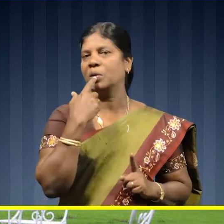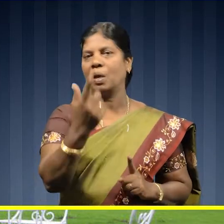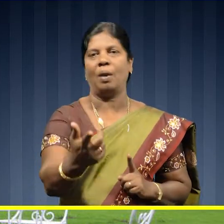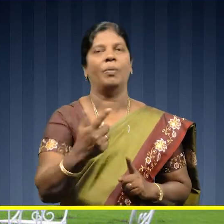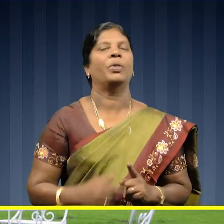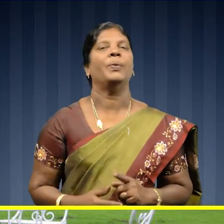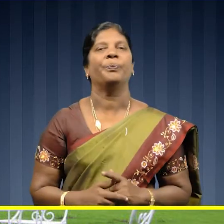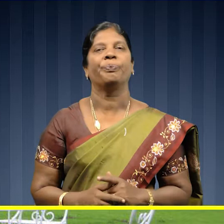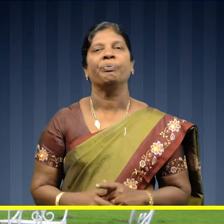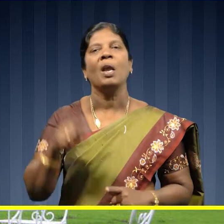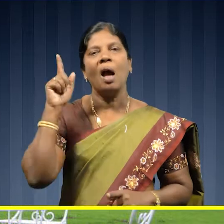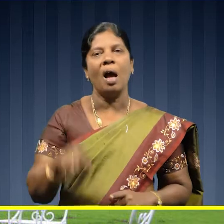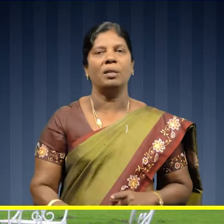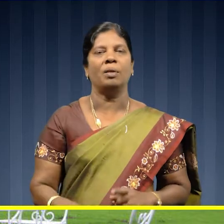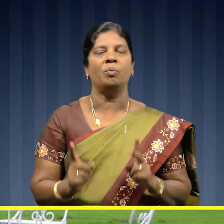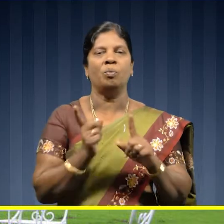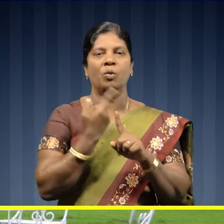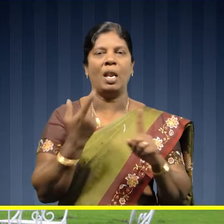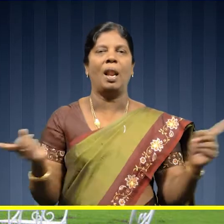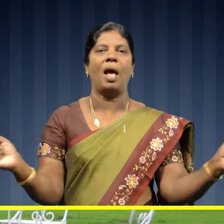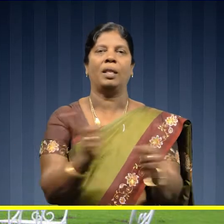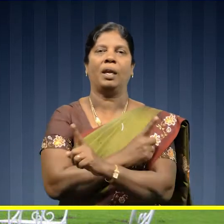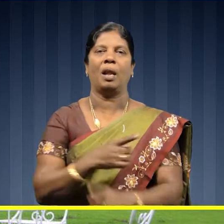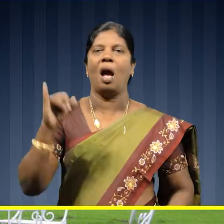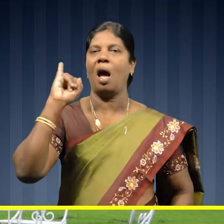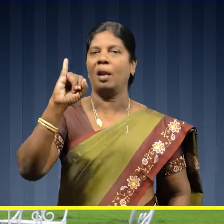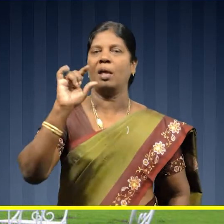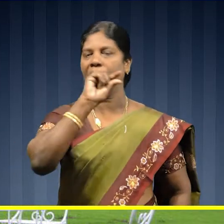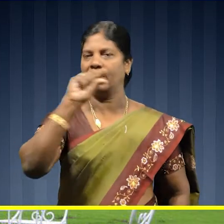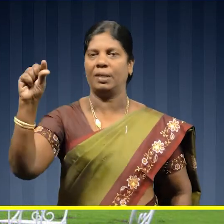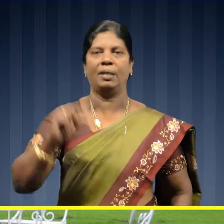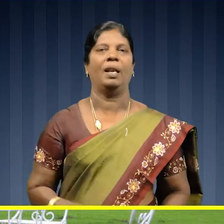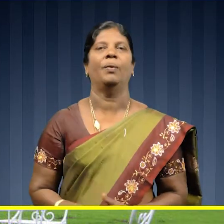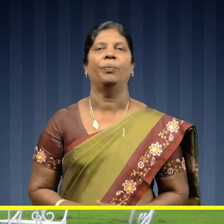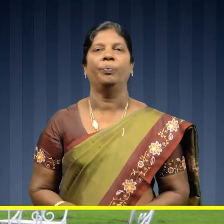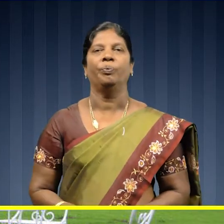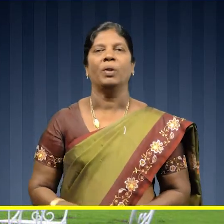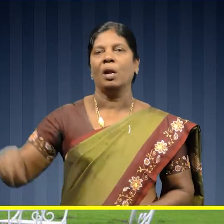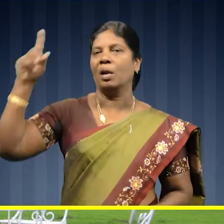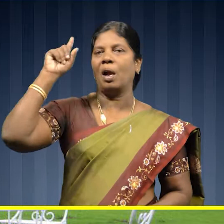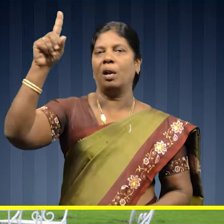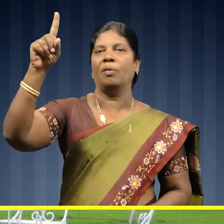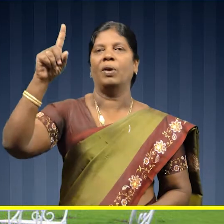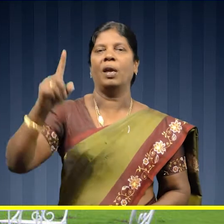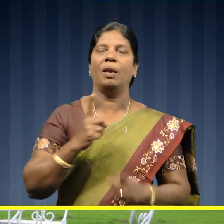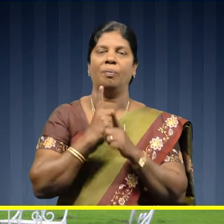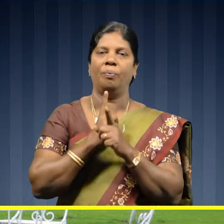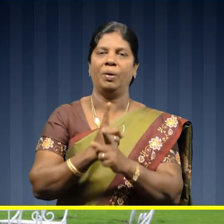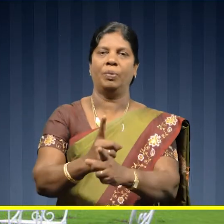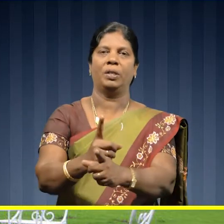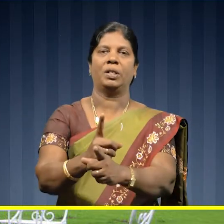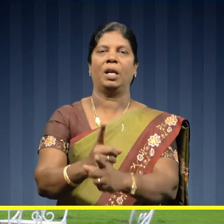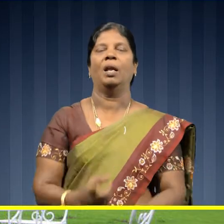பவுலடியார் சொல்லக்கூடிய காரியம் என்னவென்றால், அதே முதல் அதிகாரம் 6வது வசனத்திலே